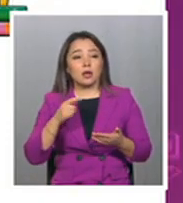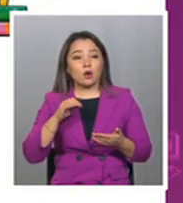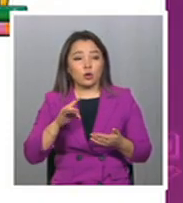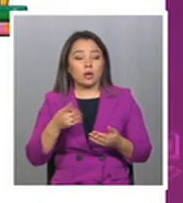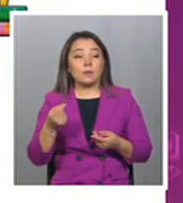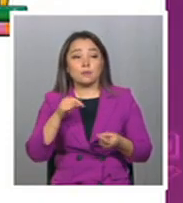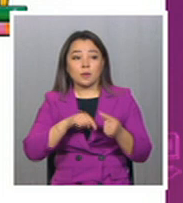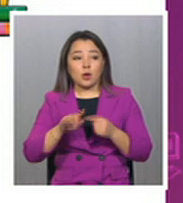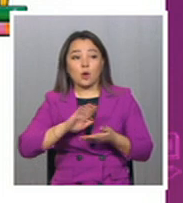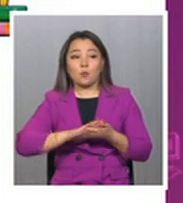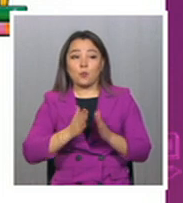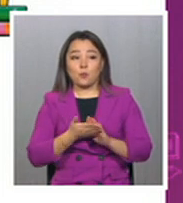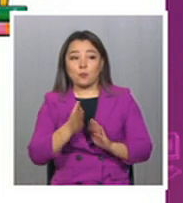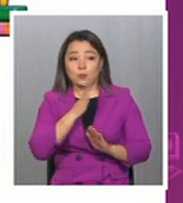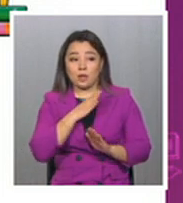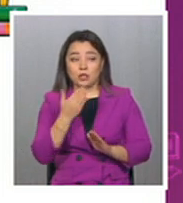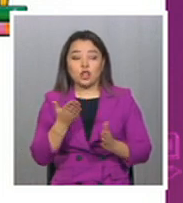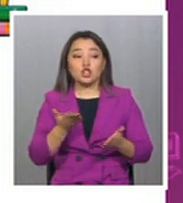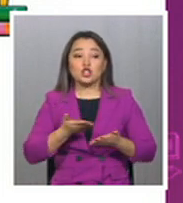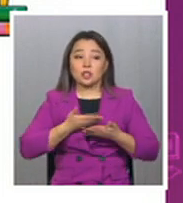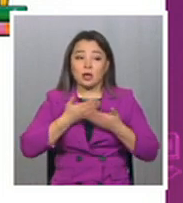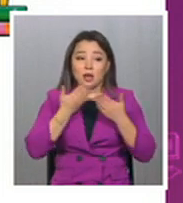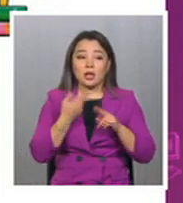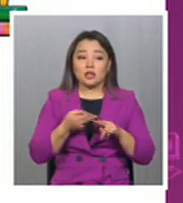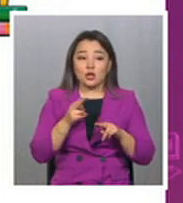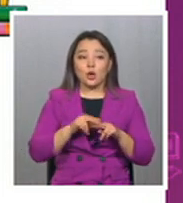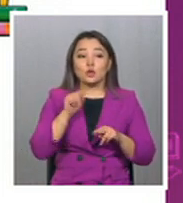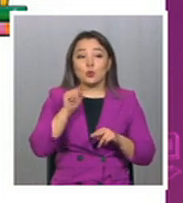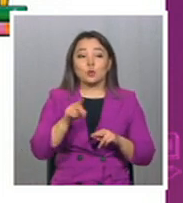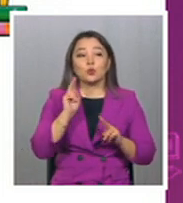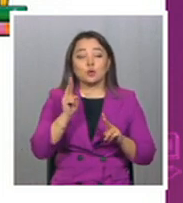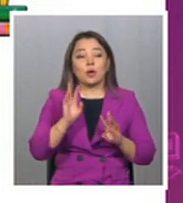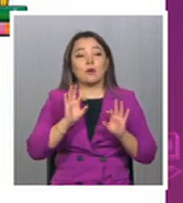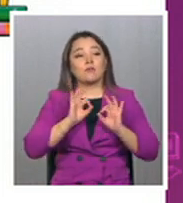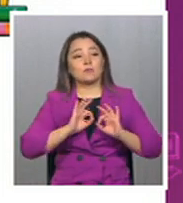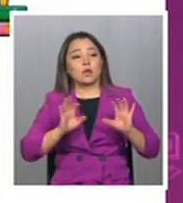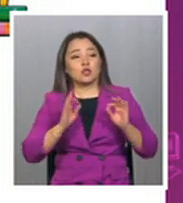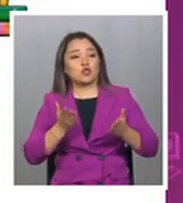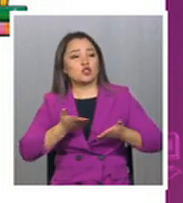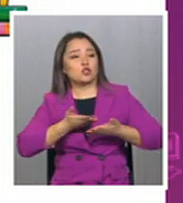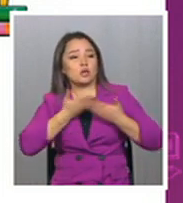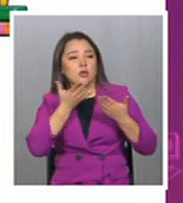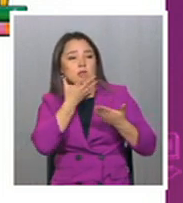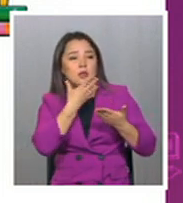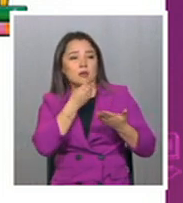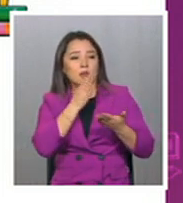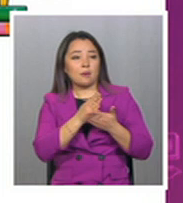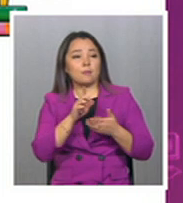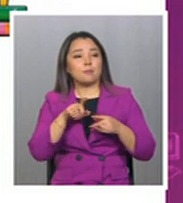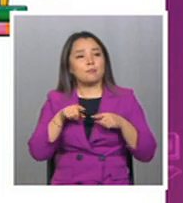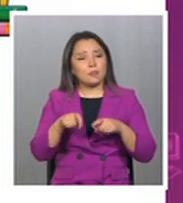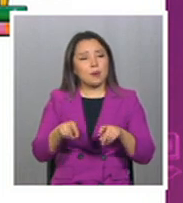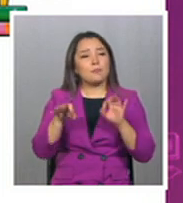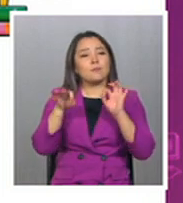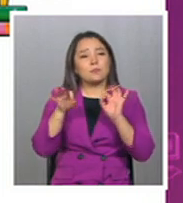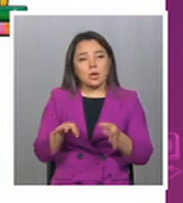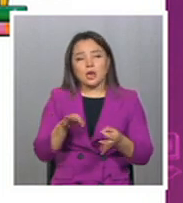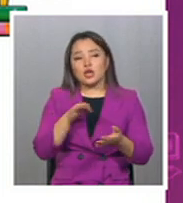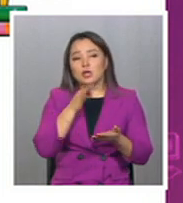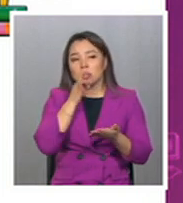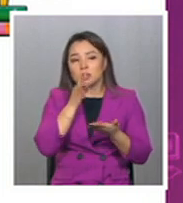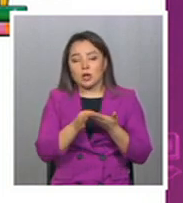поспорили. Читатель – это тот, кто выразительно читает, бегло и правильно произносит